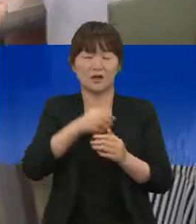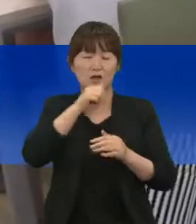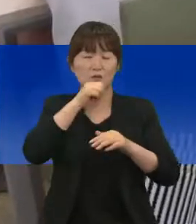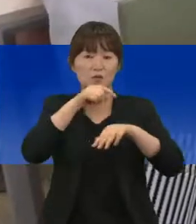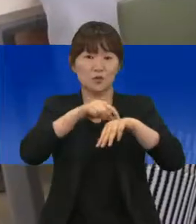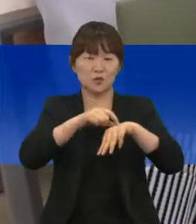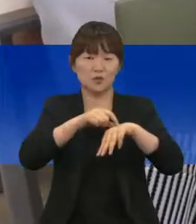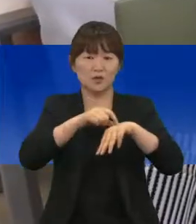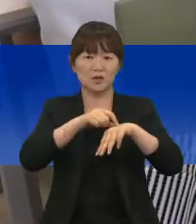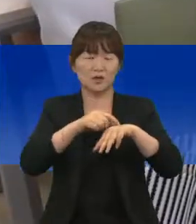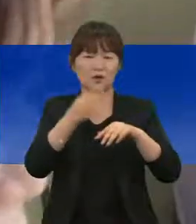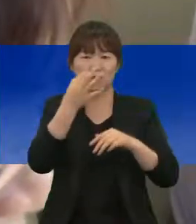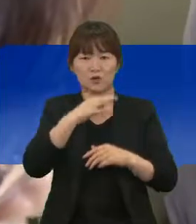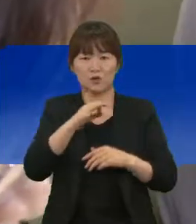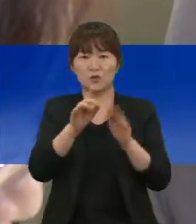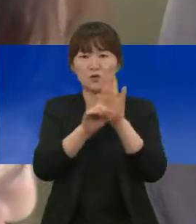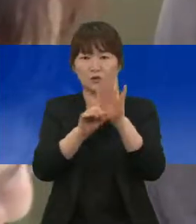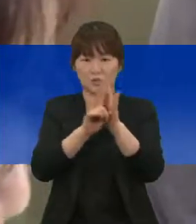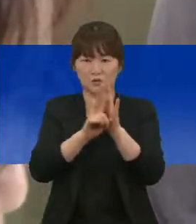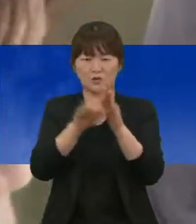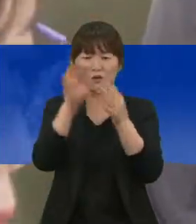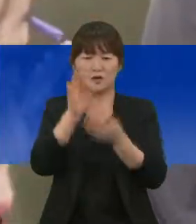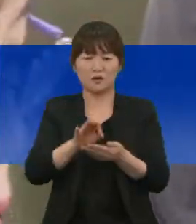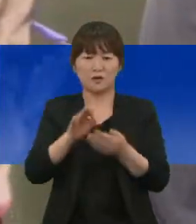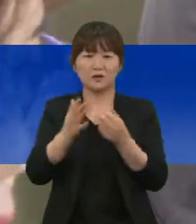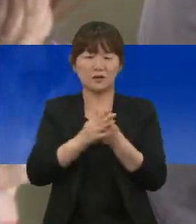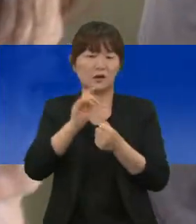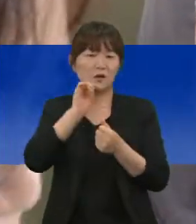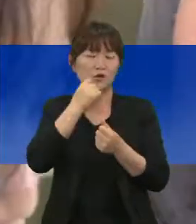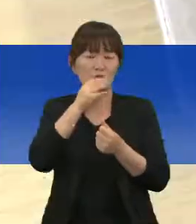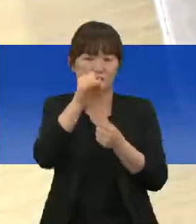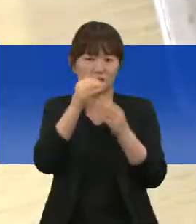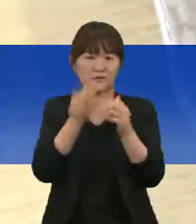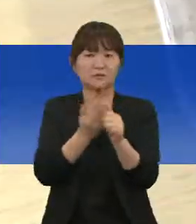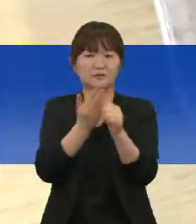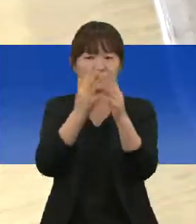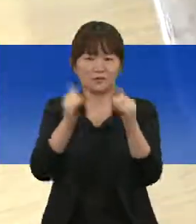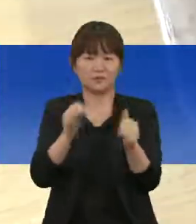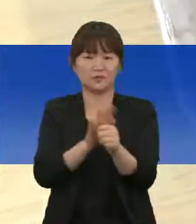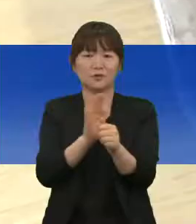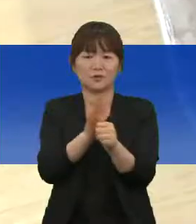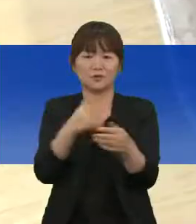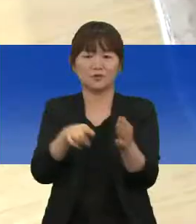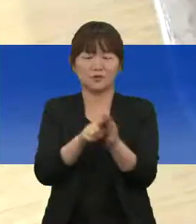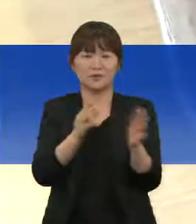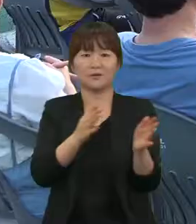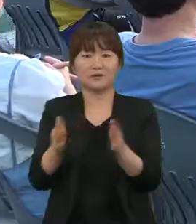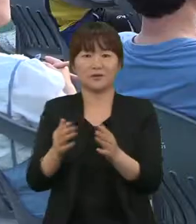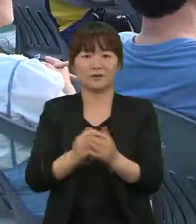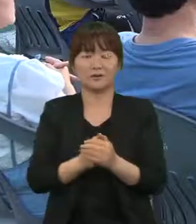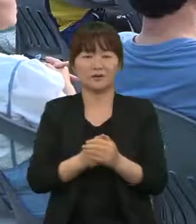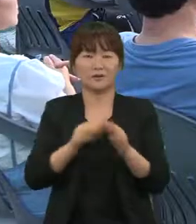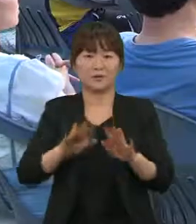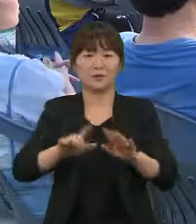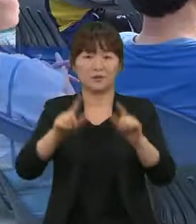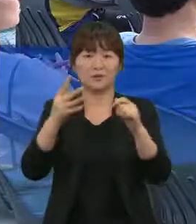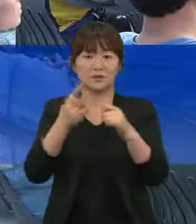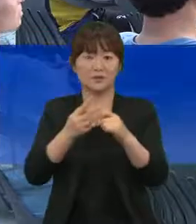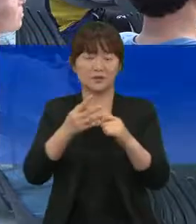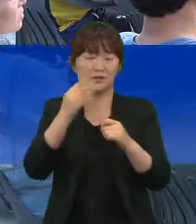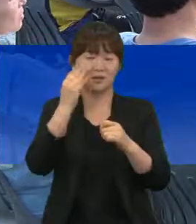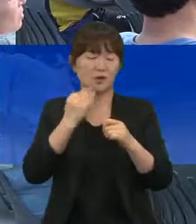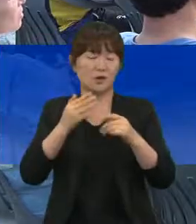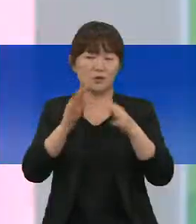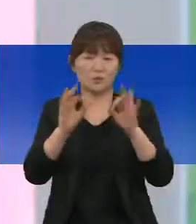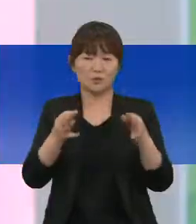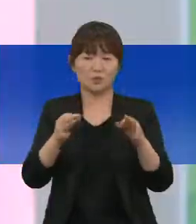염소고기의 효능을 홍보하고 가격 하락으로 어려움을 겪고 있는 사육 농가를 돕기 위해 마련됐습니다. 올해로